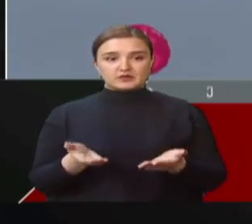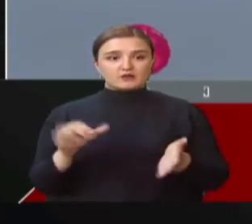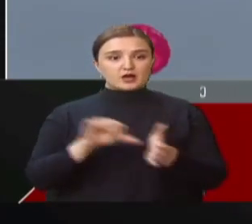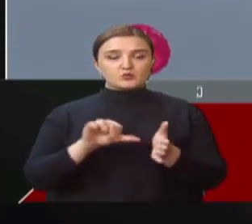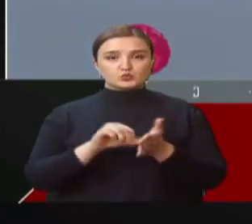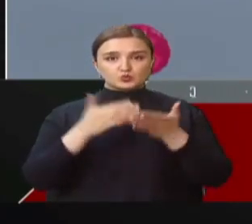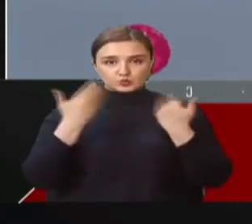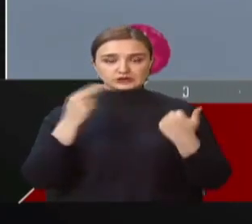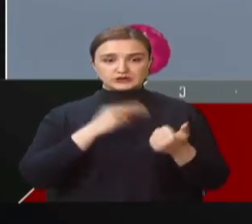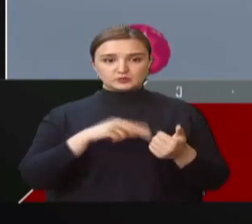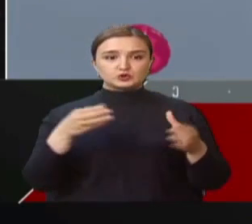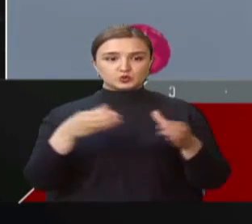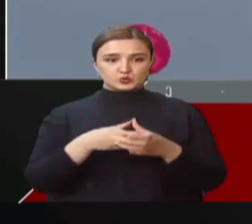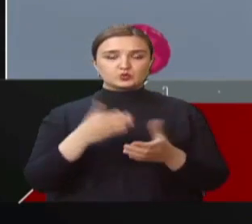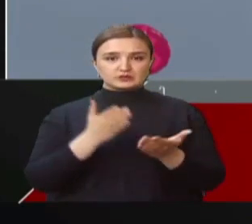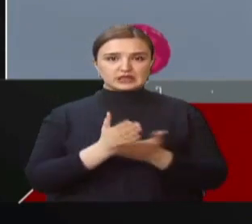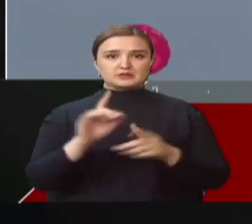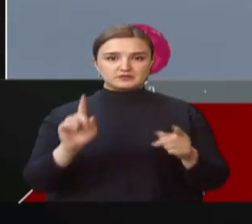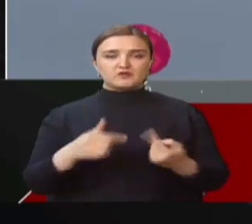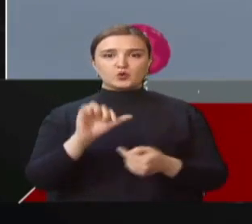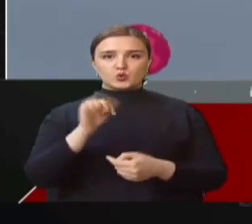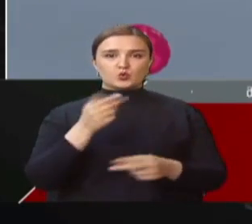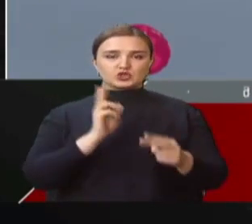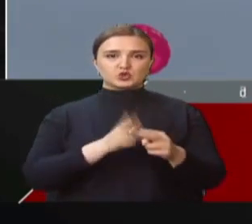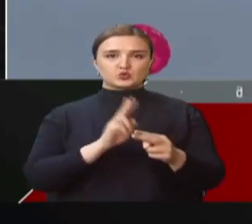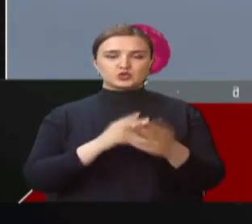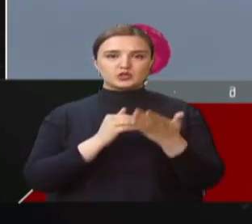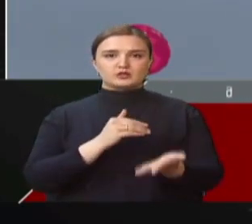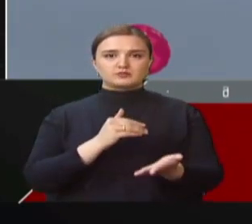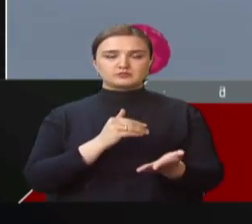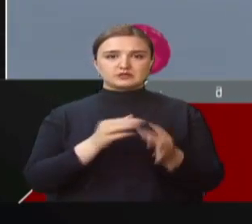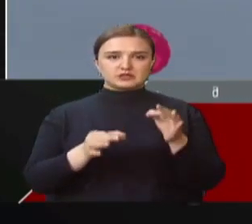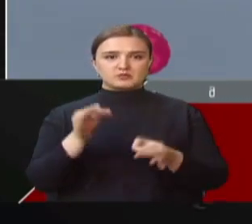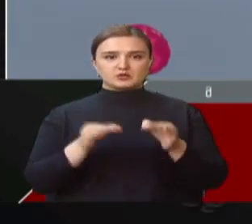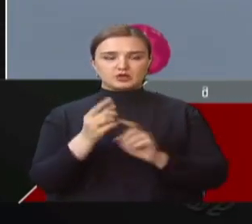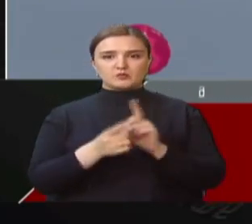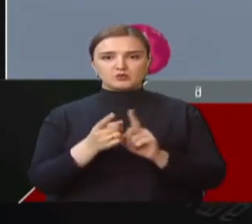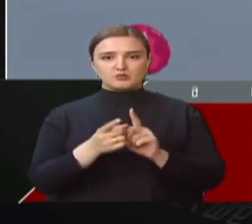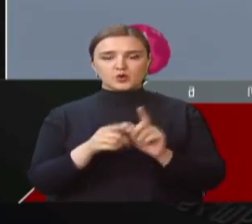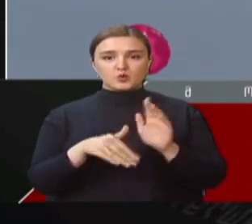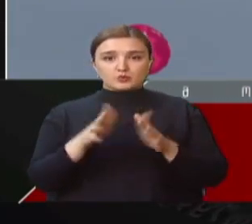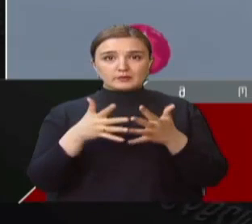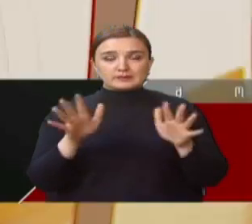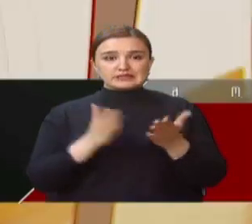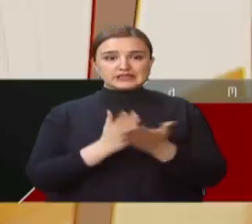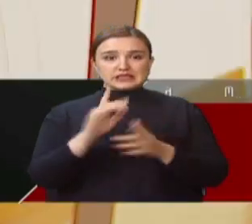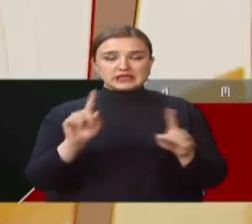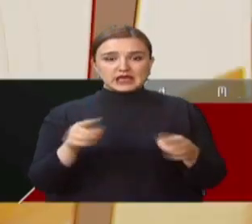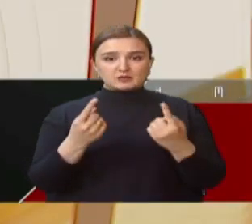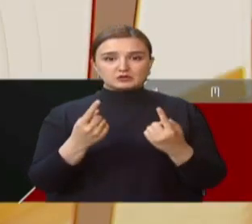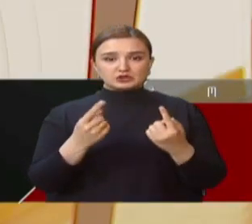armonați le obdit samușa o jgubși strategia am așa nebeli. Rogur și ușa la heli, am să samartul reformas. Uprometi, strategia am așa